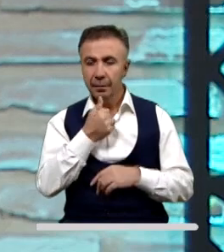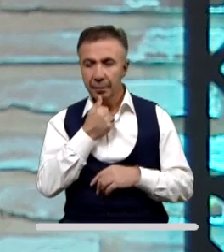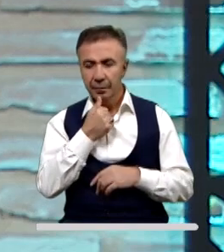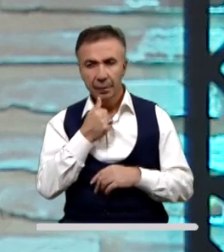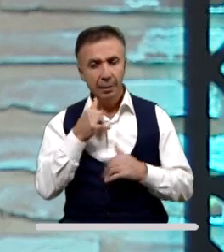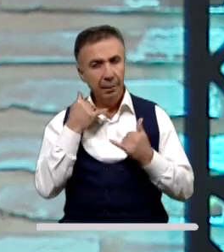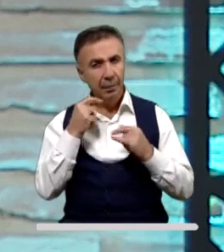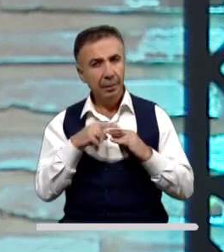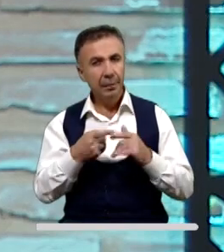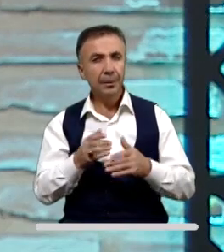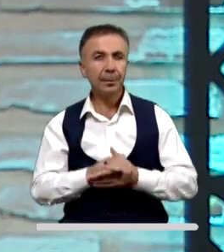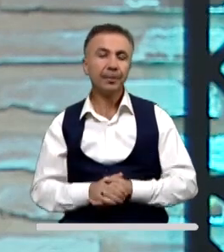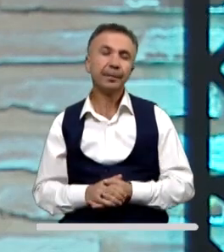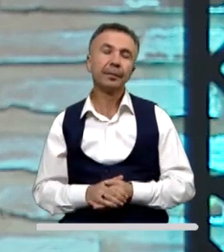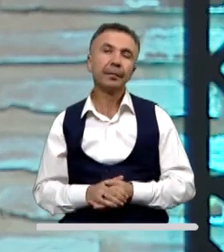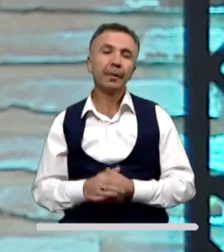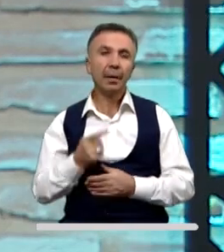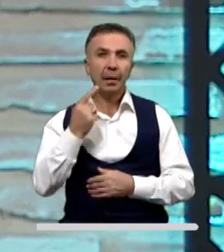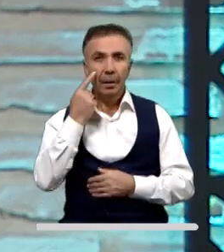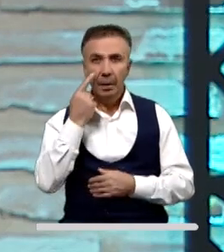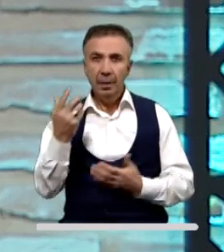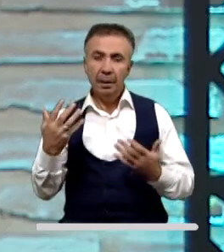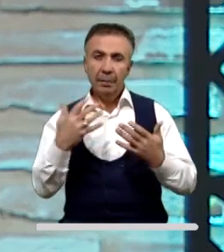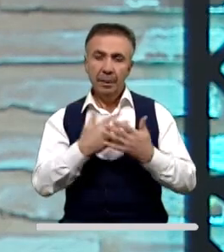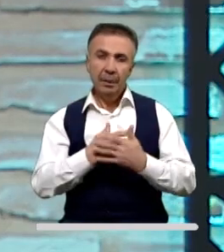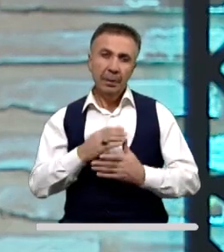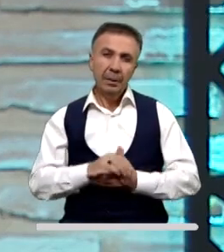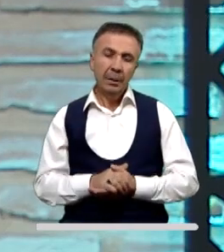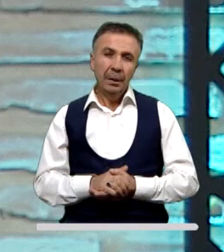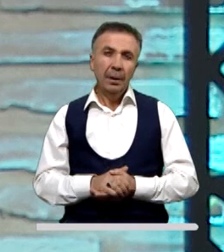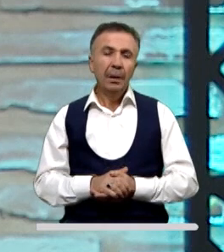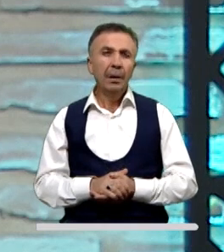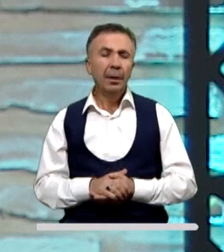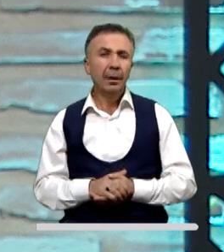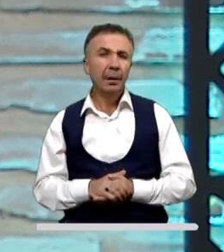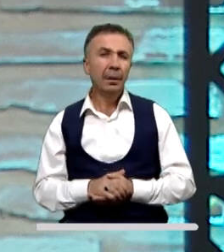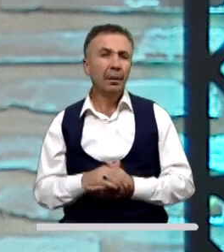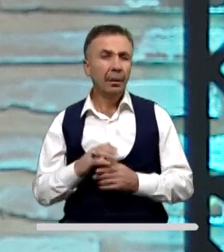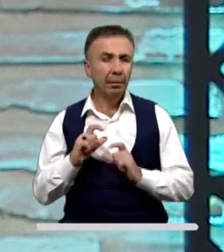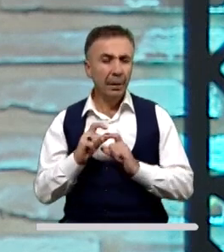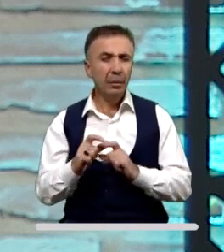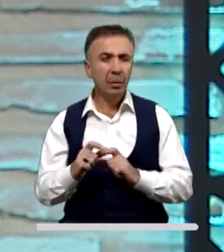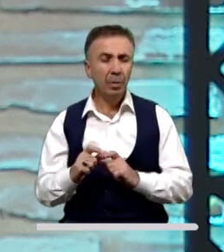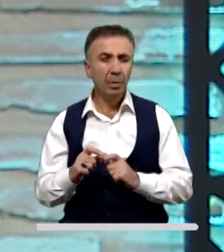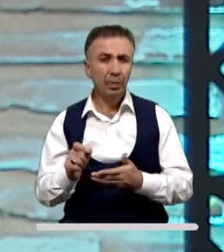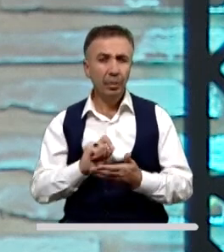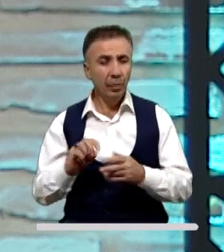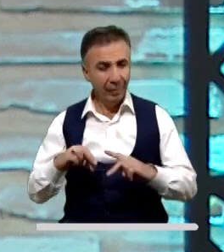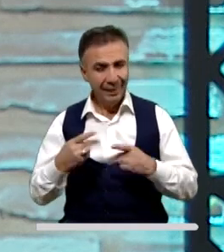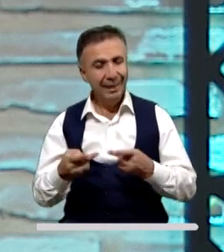Ali Bey hoş geldiniz efendim. Hayırlı akşamlar. Sağ olun, hayırlı akşamlar. Benim sorum vasiyetle ilgili olacaktı.